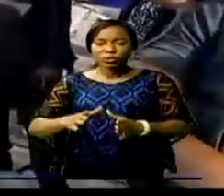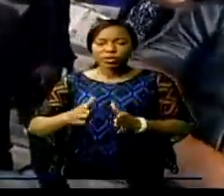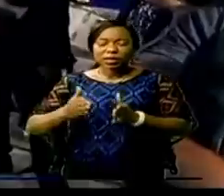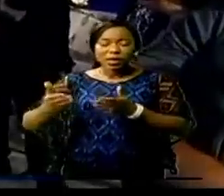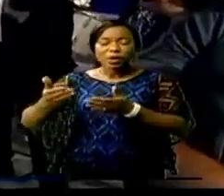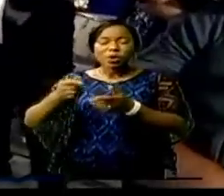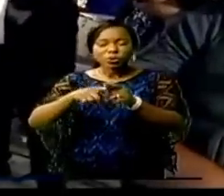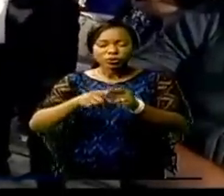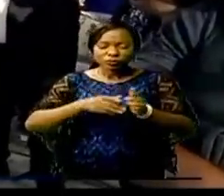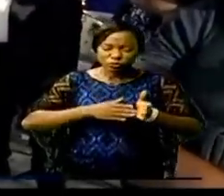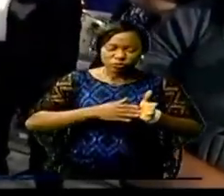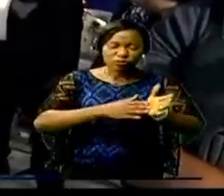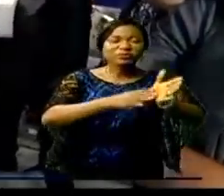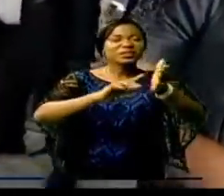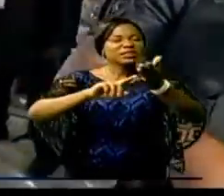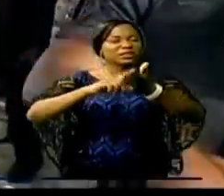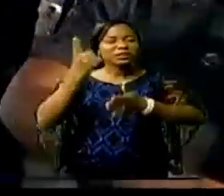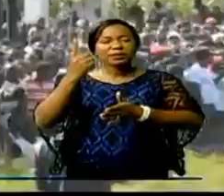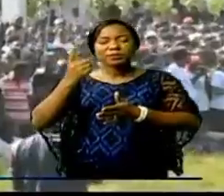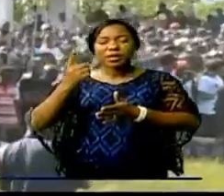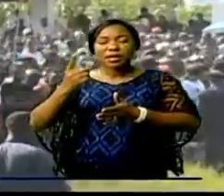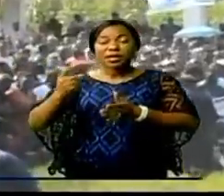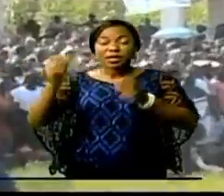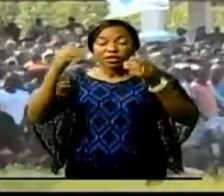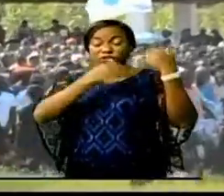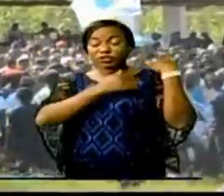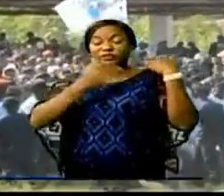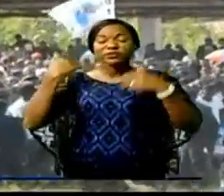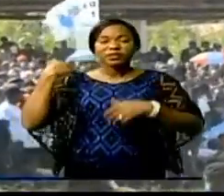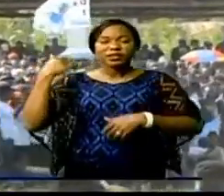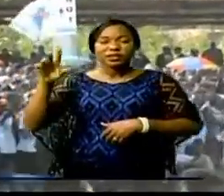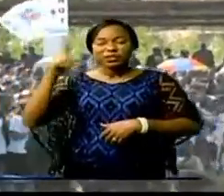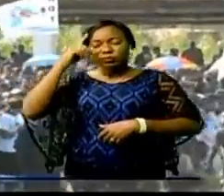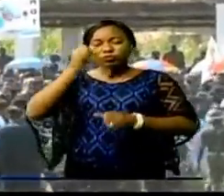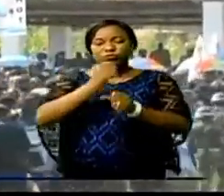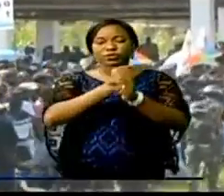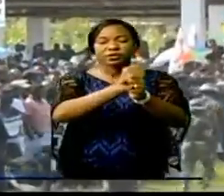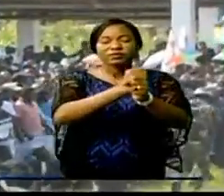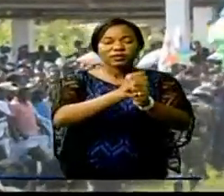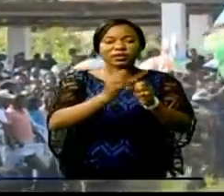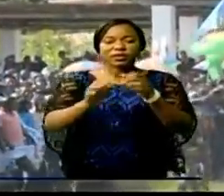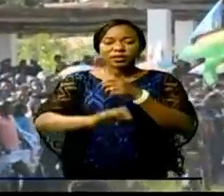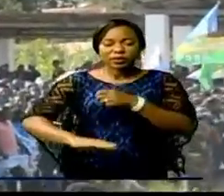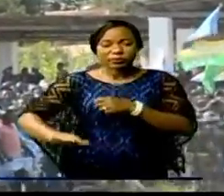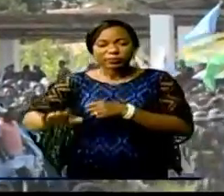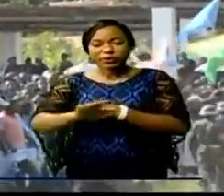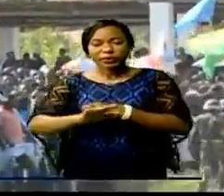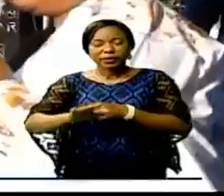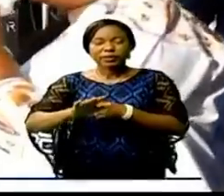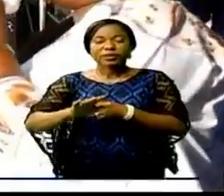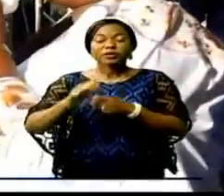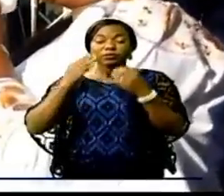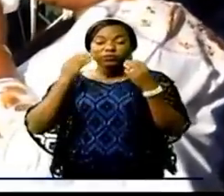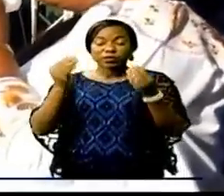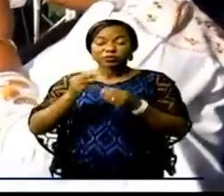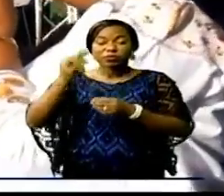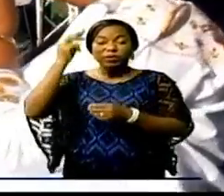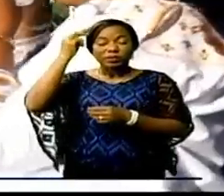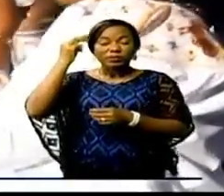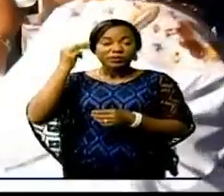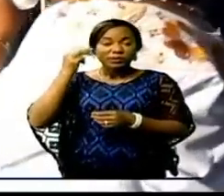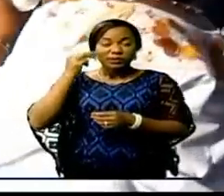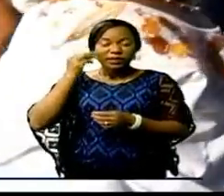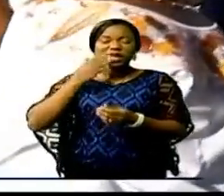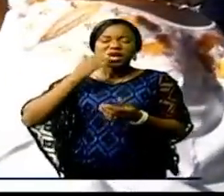nation, Félix-Antoine Tshisekedi de Tshilombo, vont défendre la patrie et sa souveraineté en toutes circonstances. La ministre Manonina